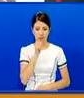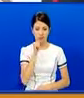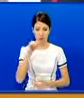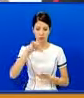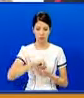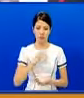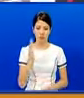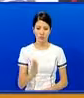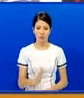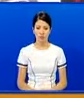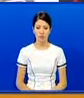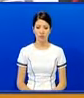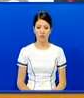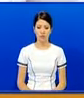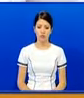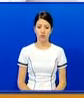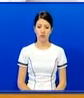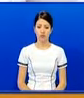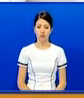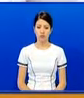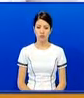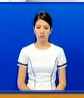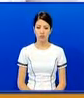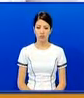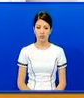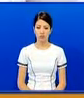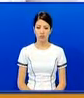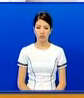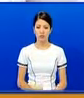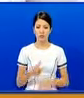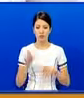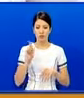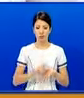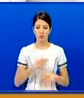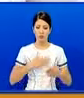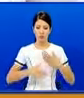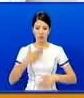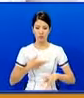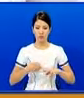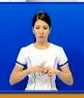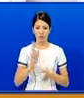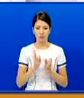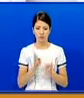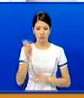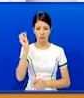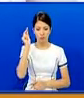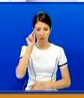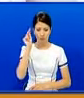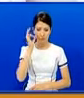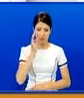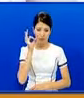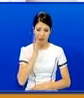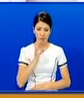көрсетті. Мен өте қуаныштым осындай керемет тәттілерді дайындап үйренгеніме. Алда тағы